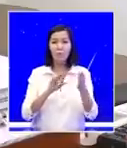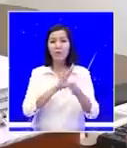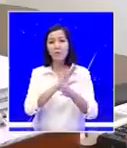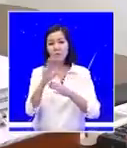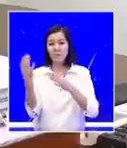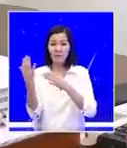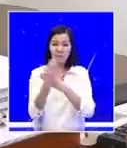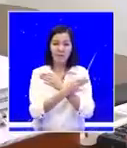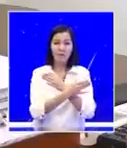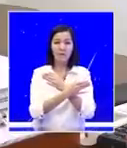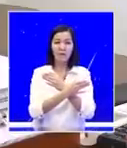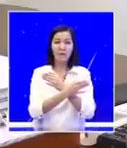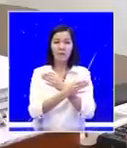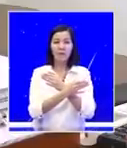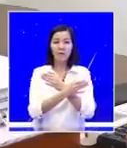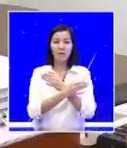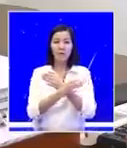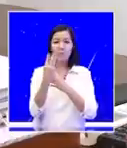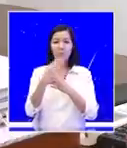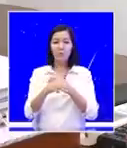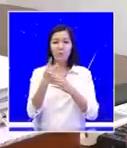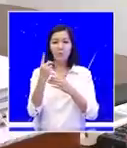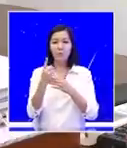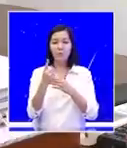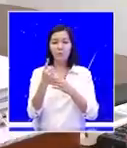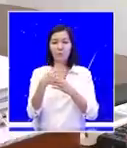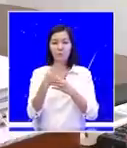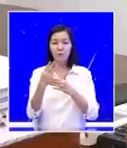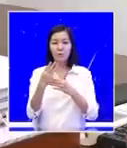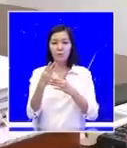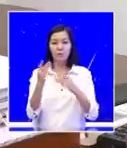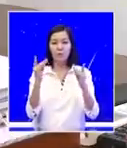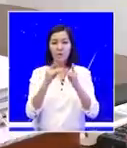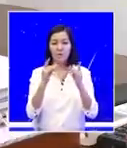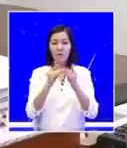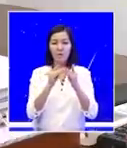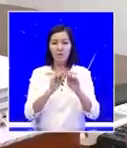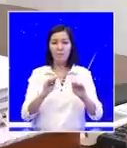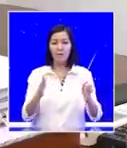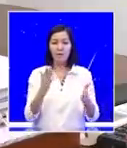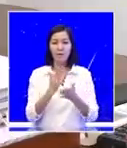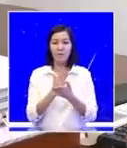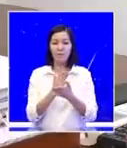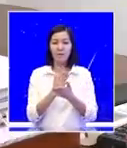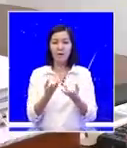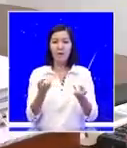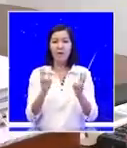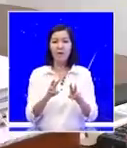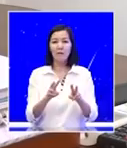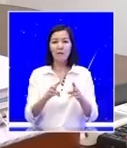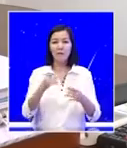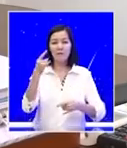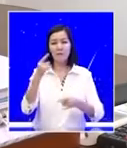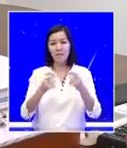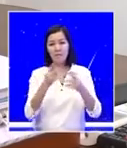біз бастағанда 33 бала интернаттың балалары болған, Қаратау ауданында қазіргі күнге 9 баламыз қалып отыр, басқалары